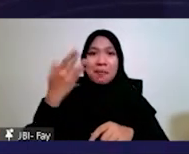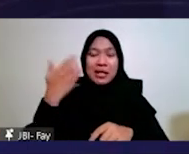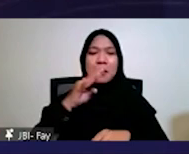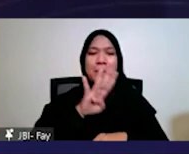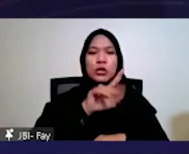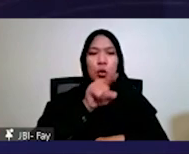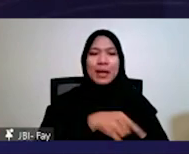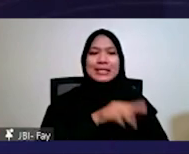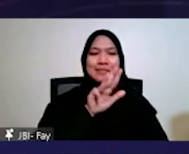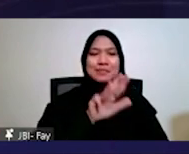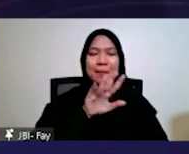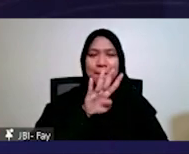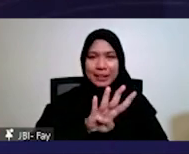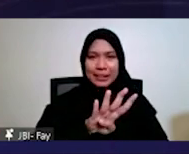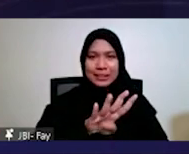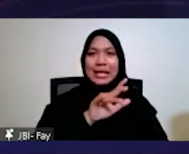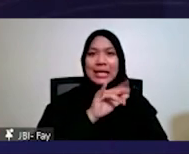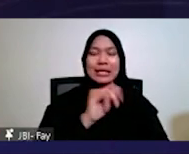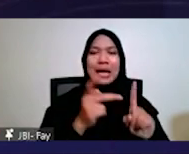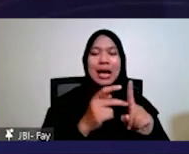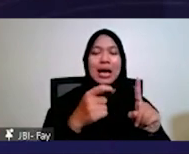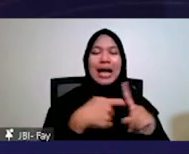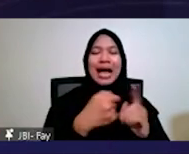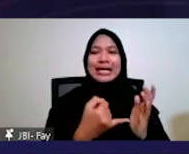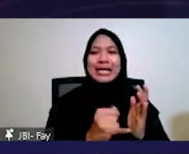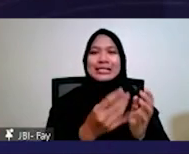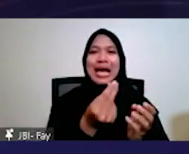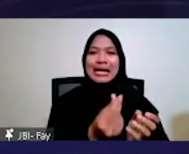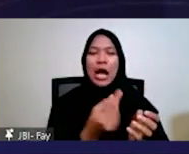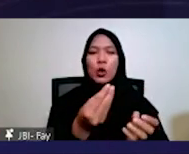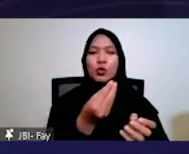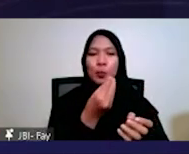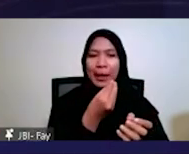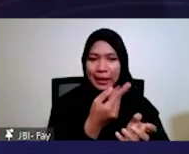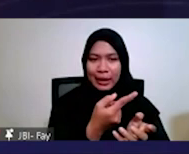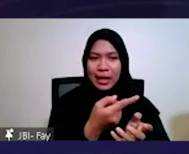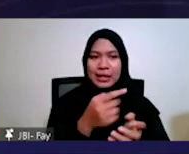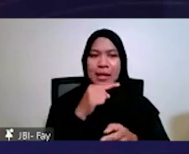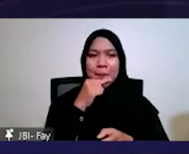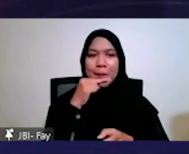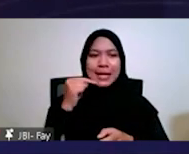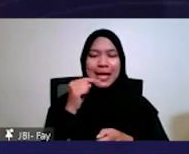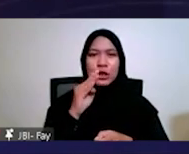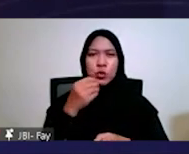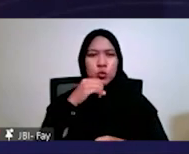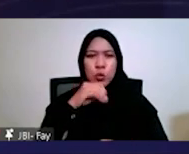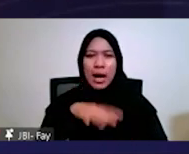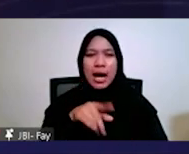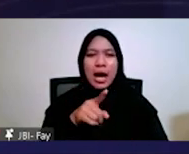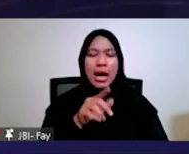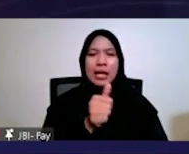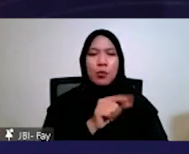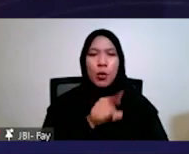4594 ihk indeks harga konsumen di atasnya yang merah tua 6,5 satu itulah